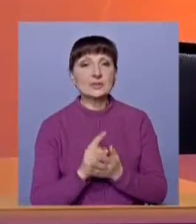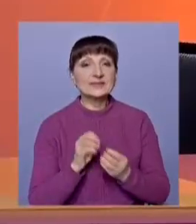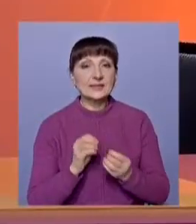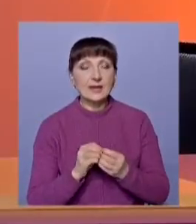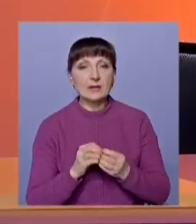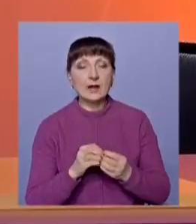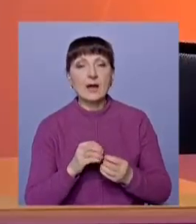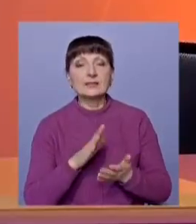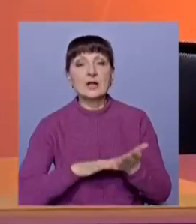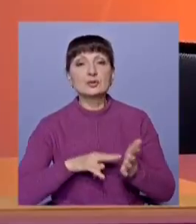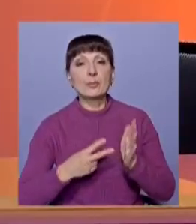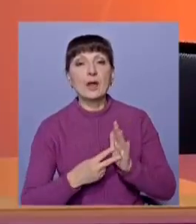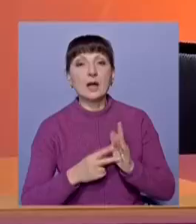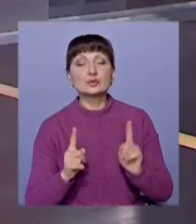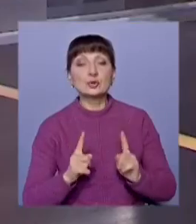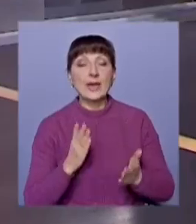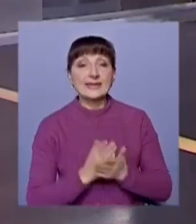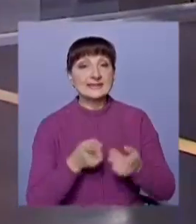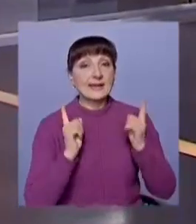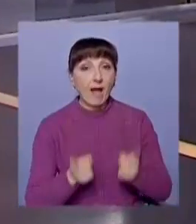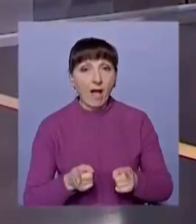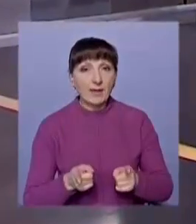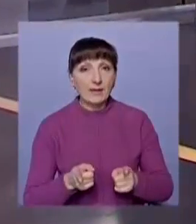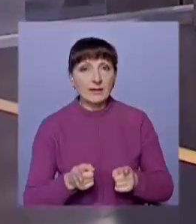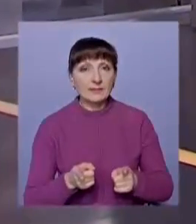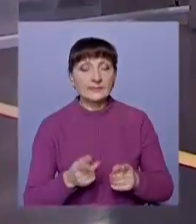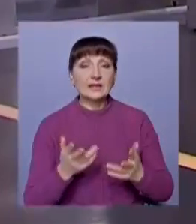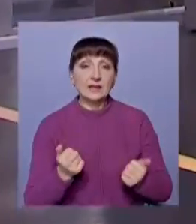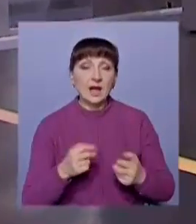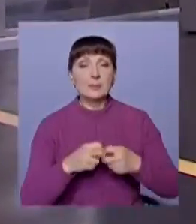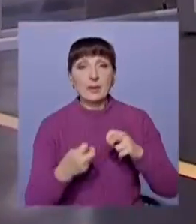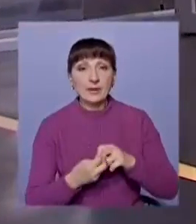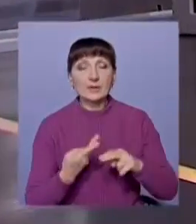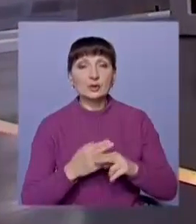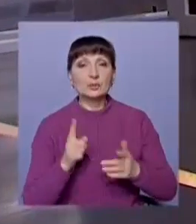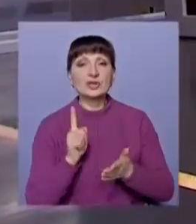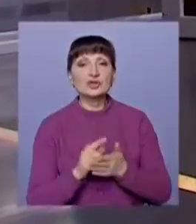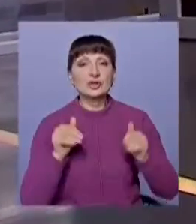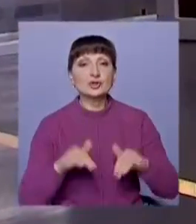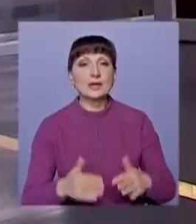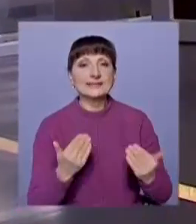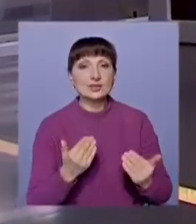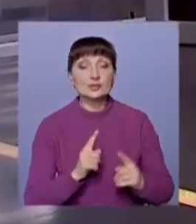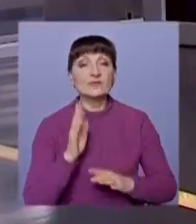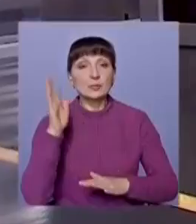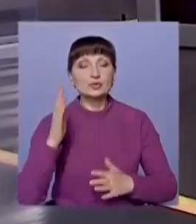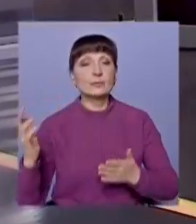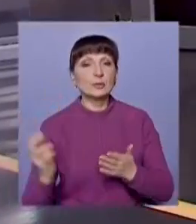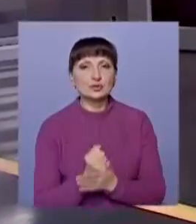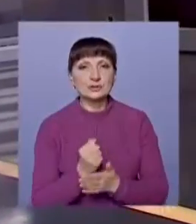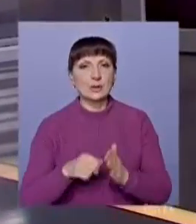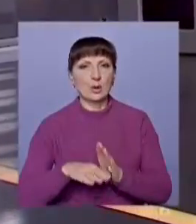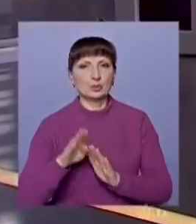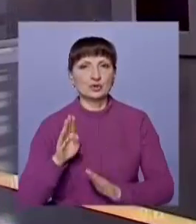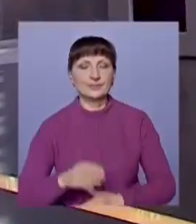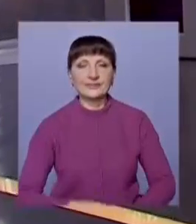очерчивать перед глазами, что есть реалии, которые, и сложности, с которыми мы должны бороться сейчас, для того, чтобы в будущем получить нечто большее. Для